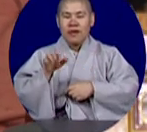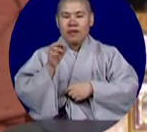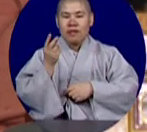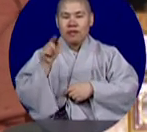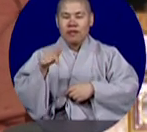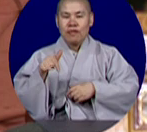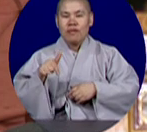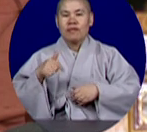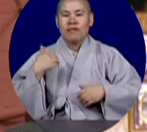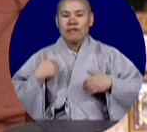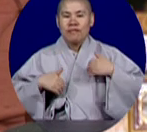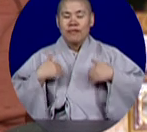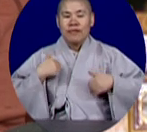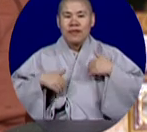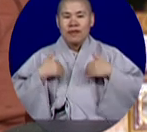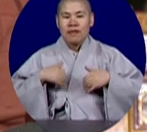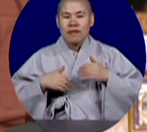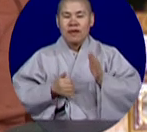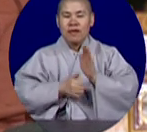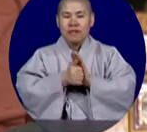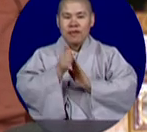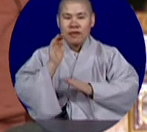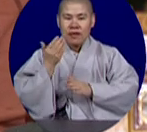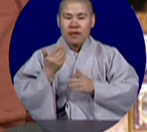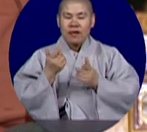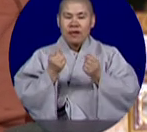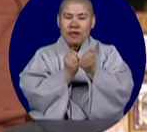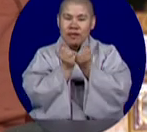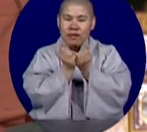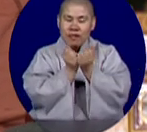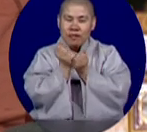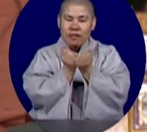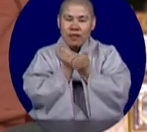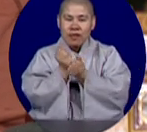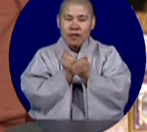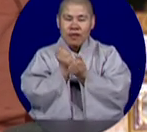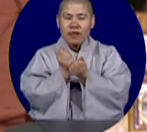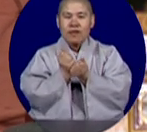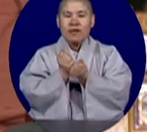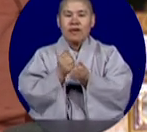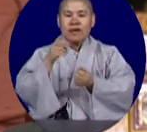희망이에요. 이제 이런 걸 설명하는 게 유식학입니다.